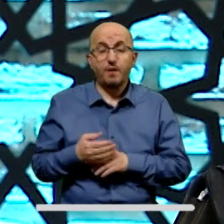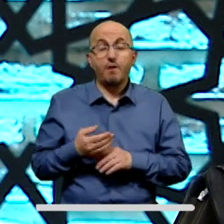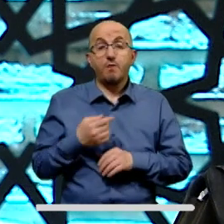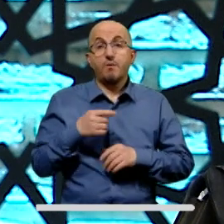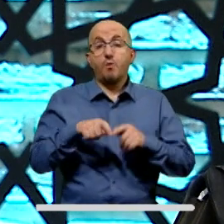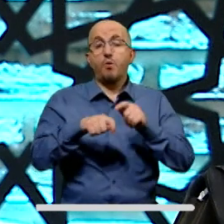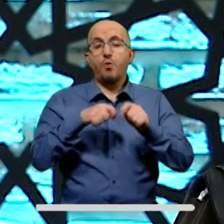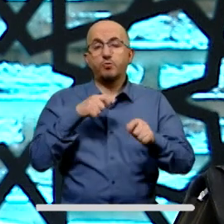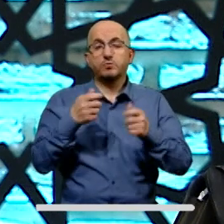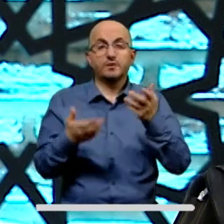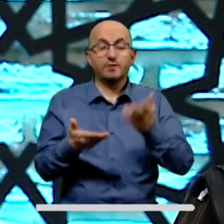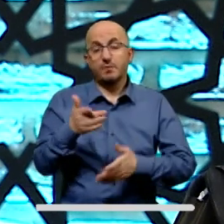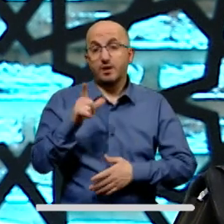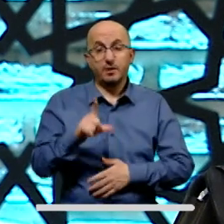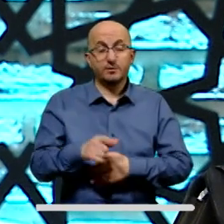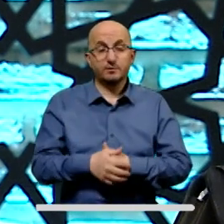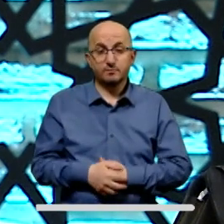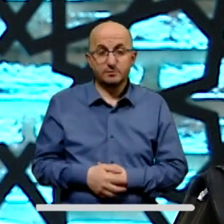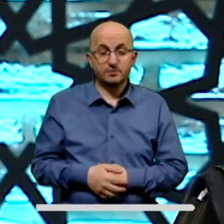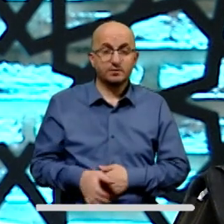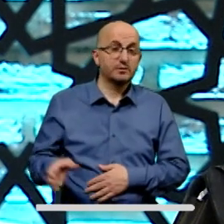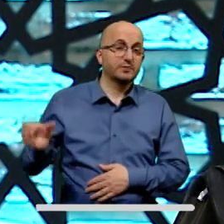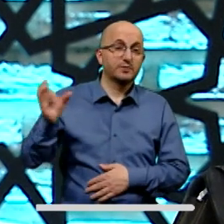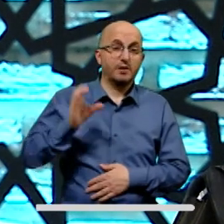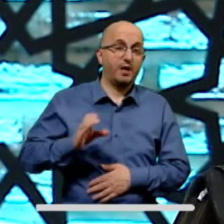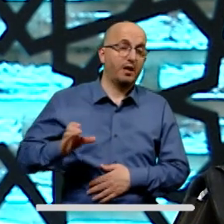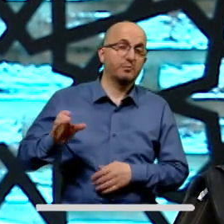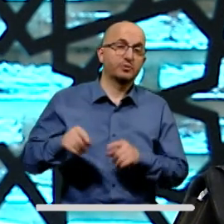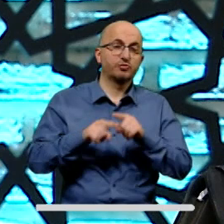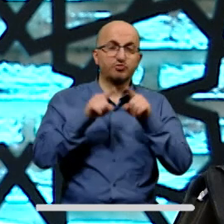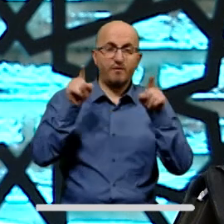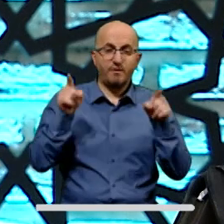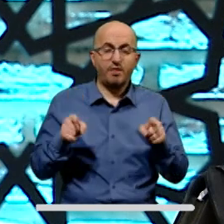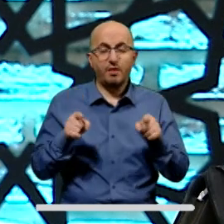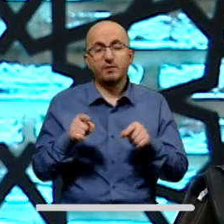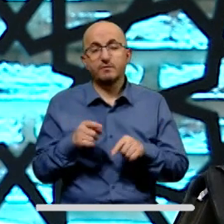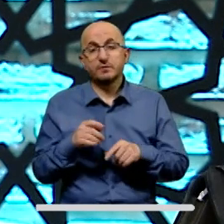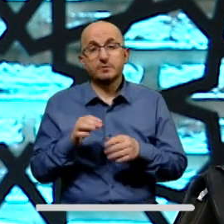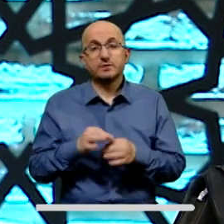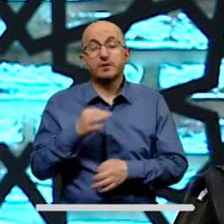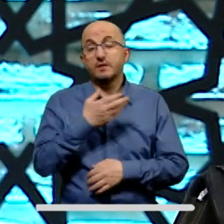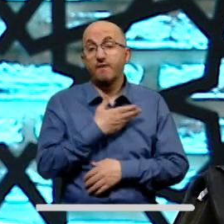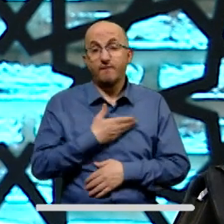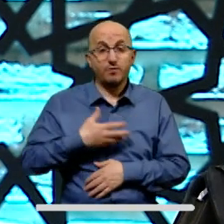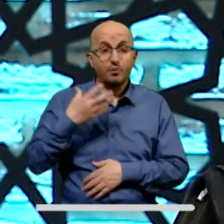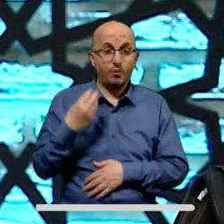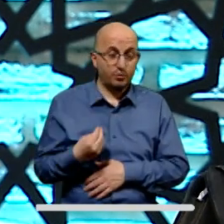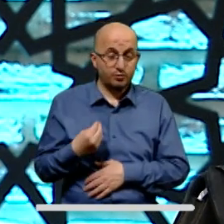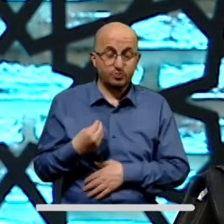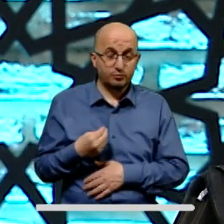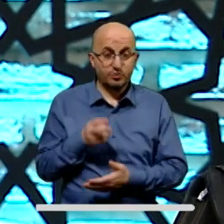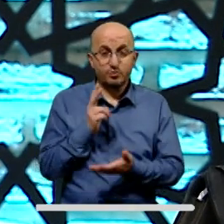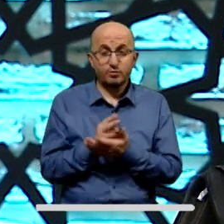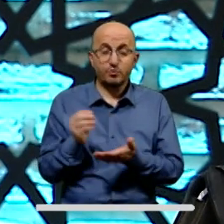önce onu ölçüp tartmak lazım yoksa İslami çevreler tarafından bir insanın seviliyor oluşu dini anlamda bir hüküm ortaya